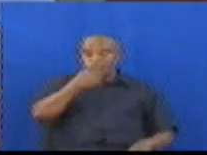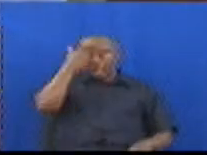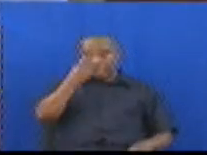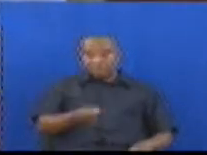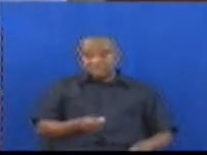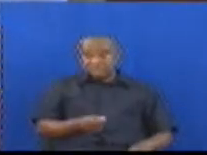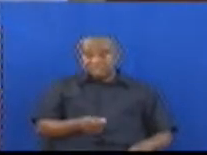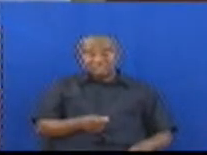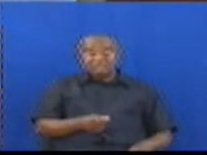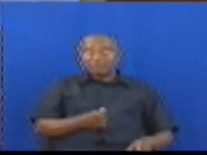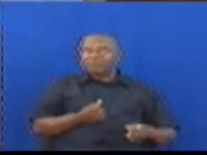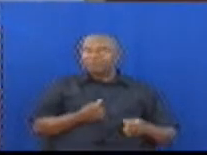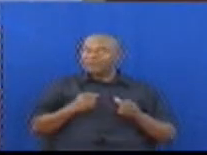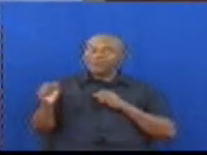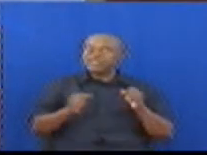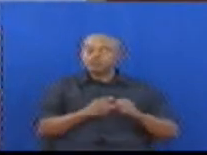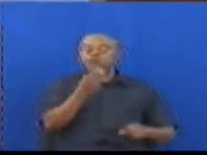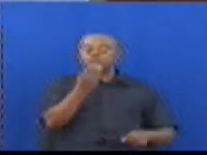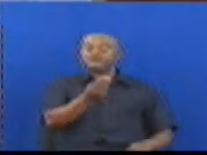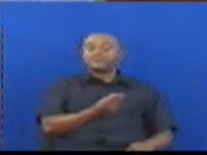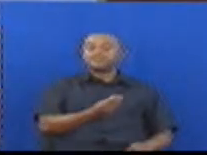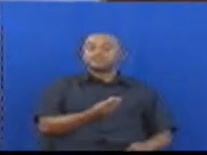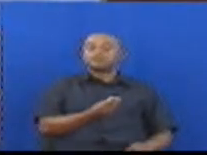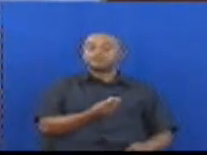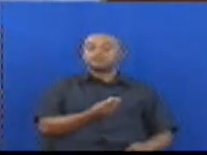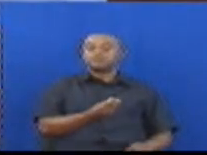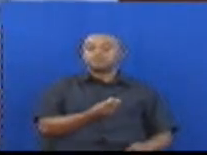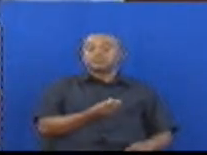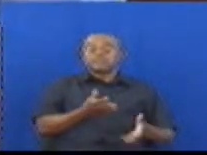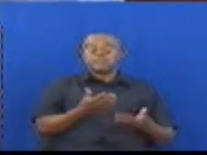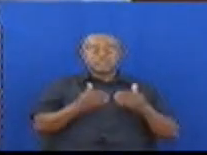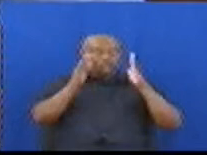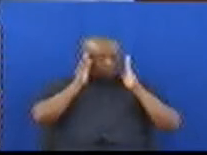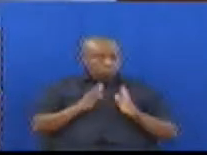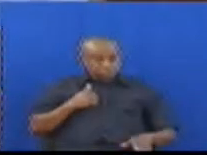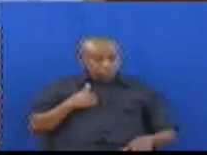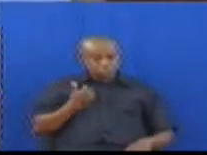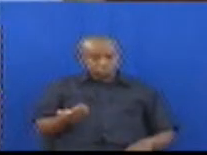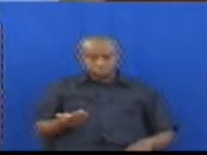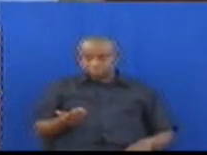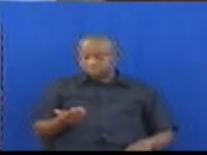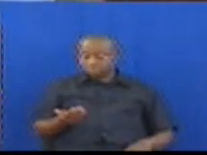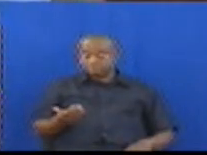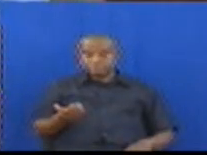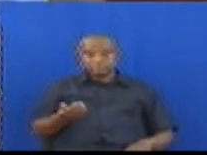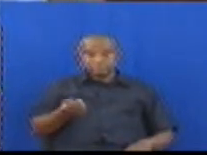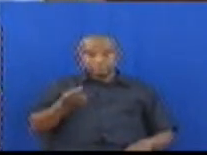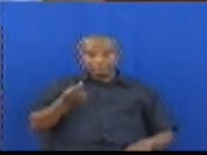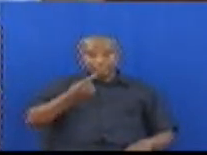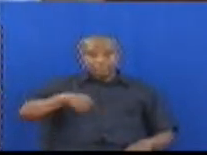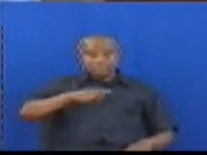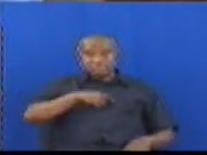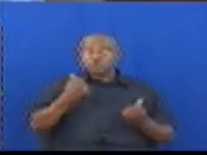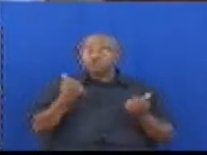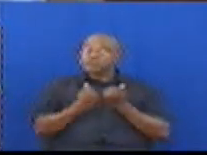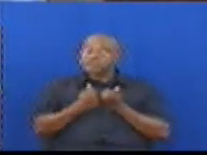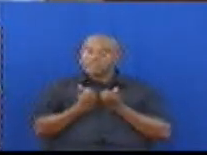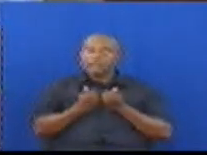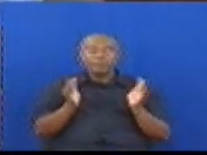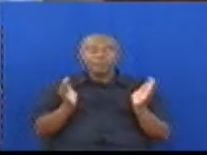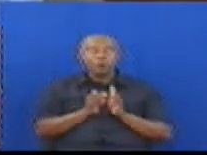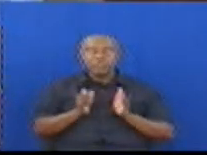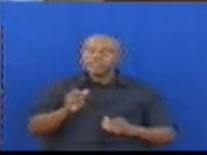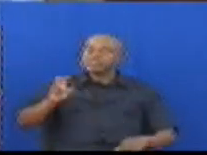ni haba kwa sababu ya hali inavyokwenda. Mheshimiwa Speaker, tunakwenda kutengeneza ma advocate vikaragosi.